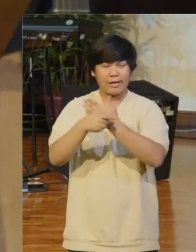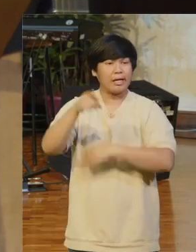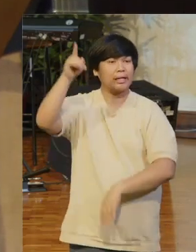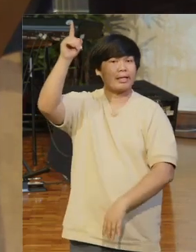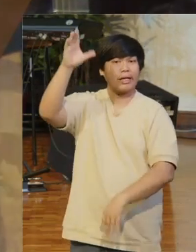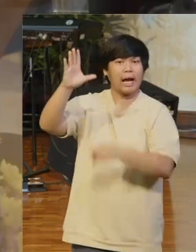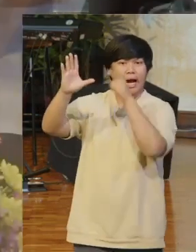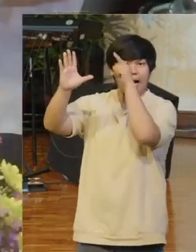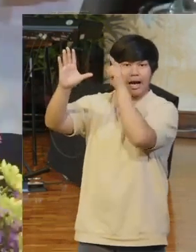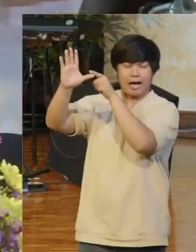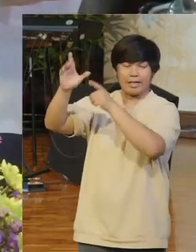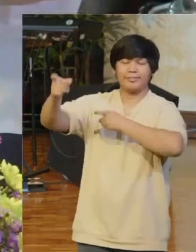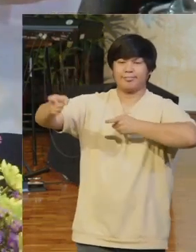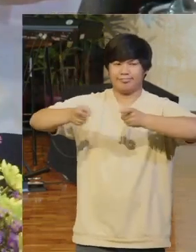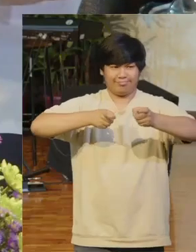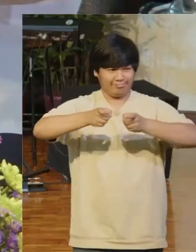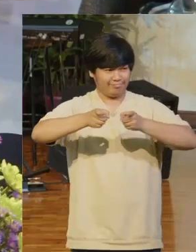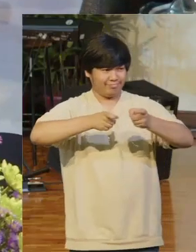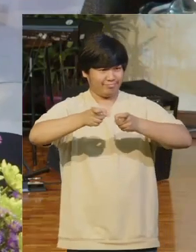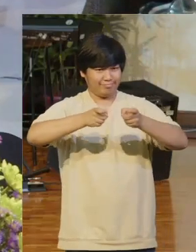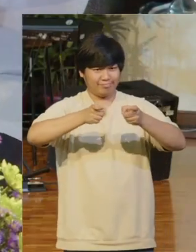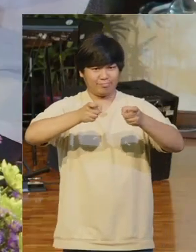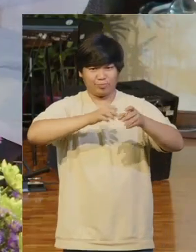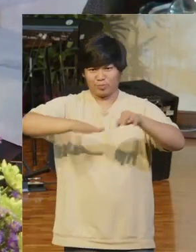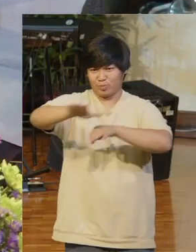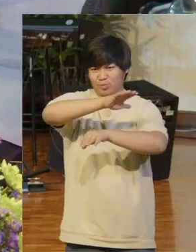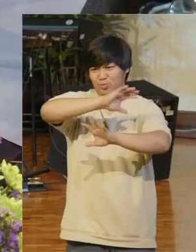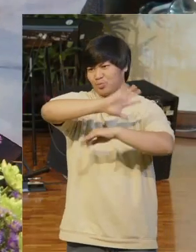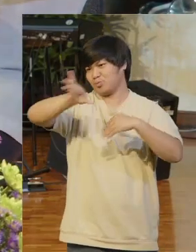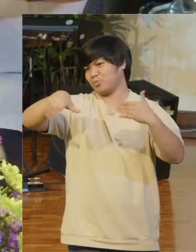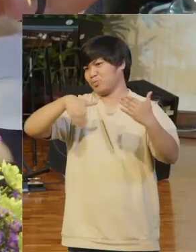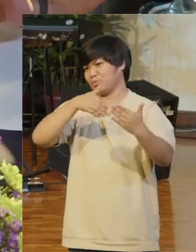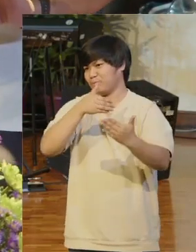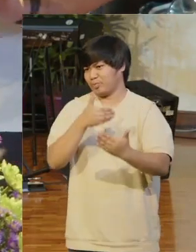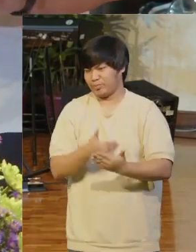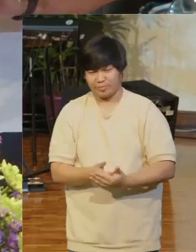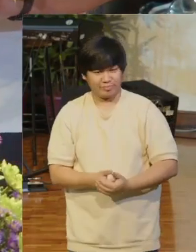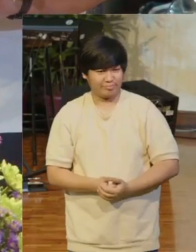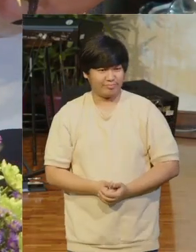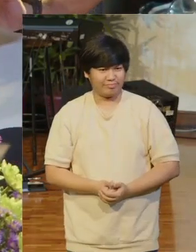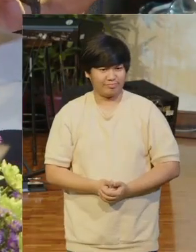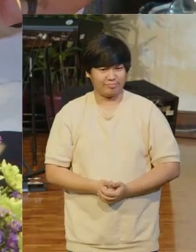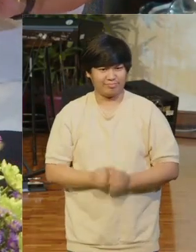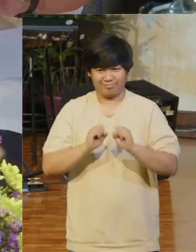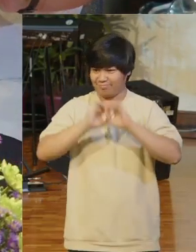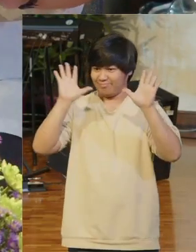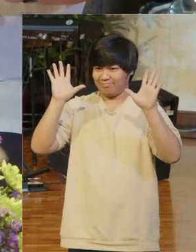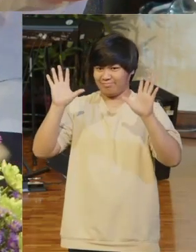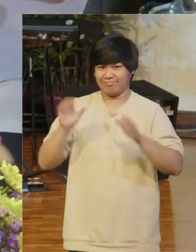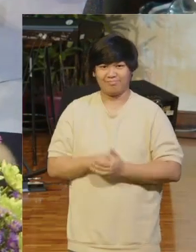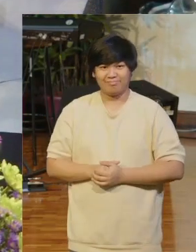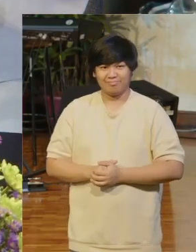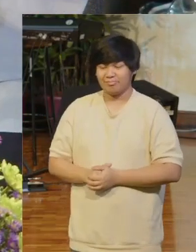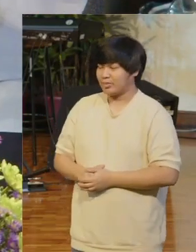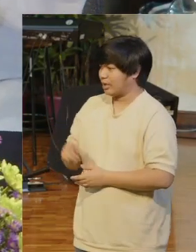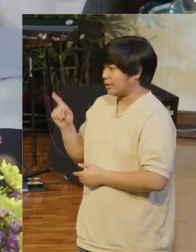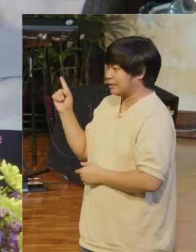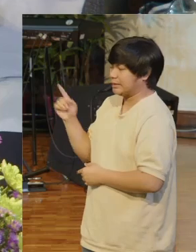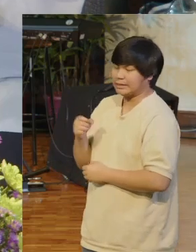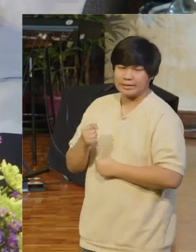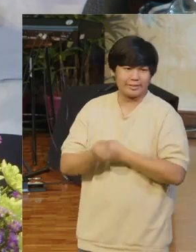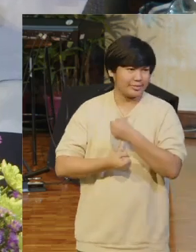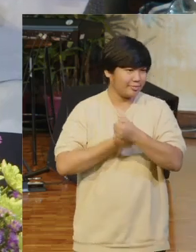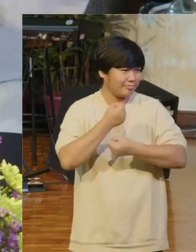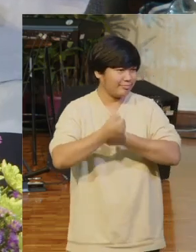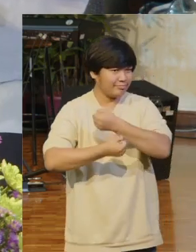na Naghahari sa Lahat. Aminin ko sa inyo na medyo nag-struggle ako